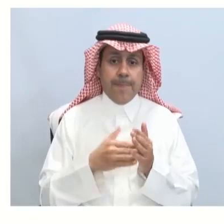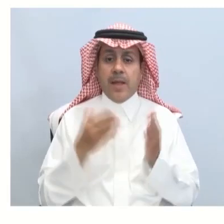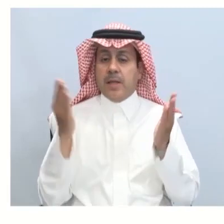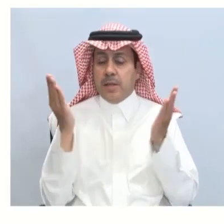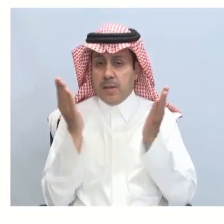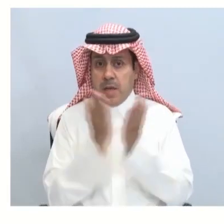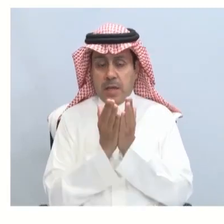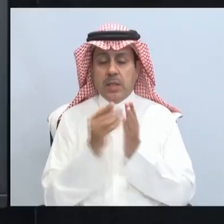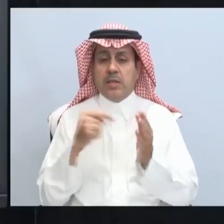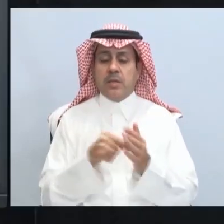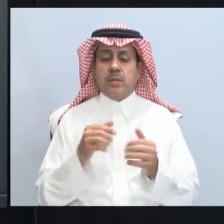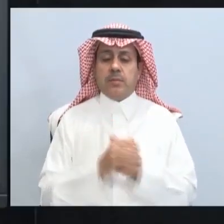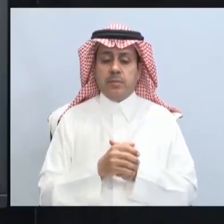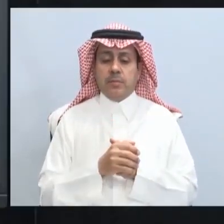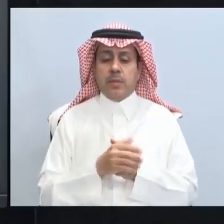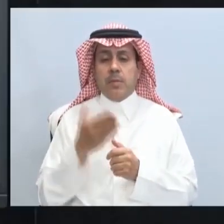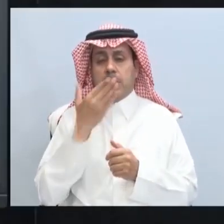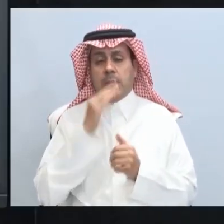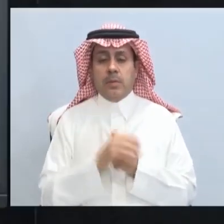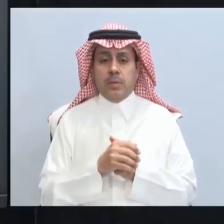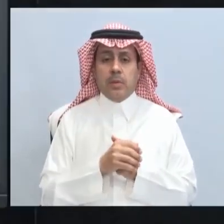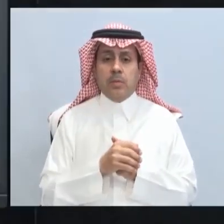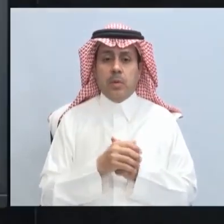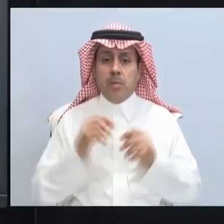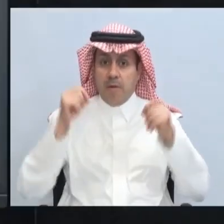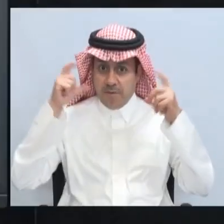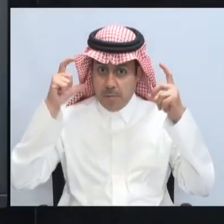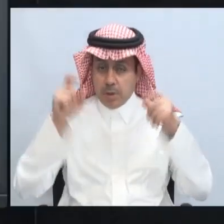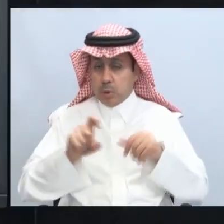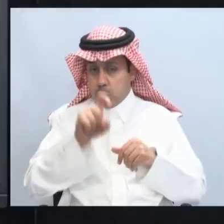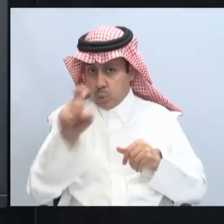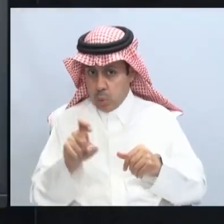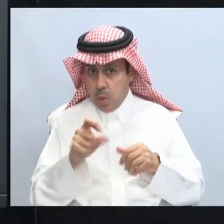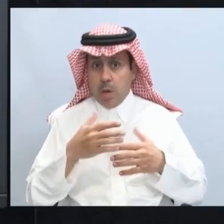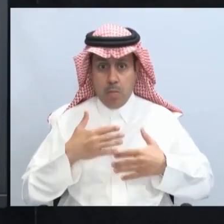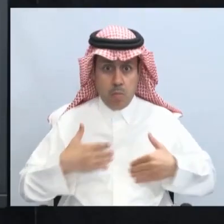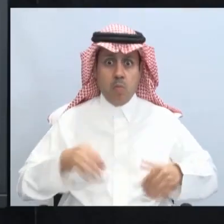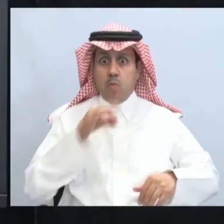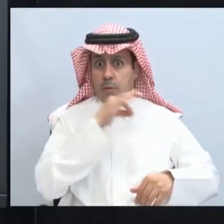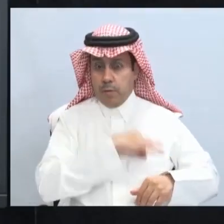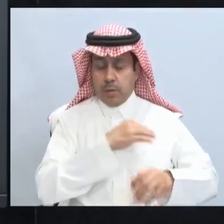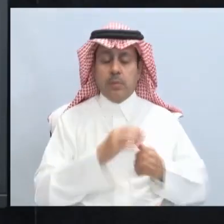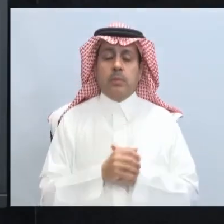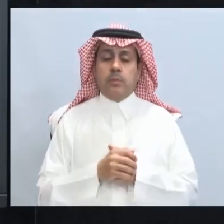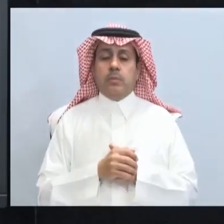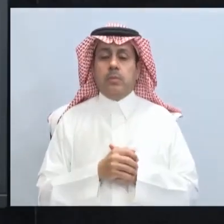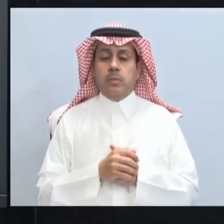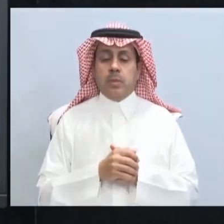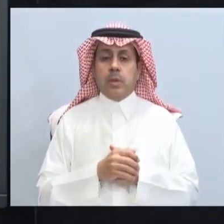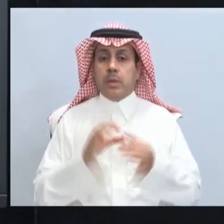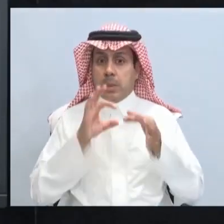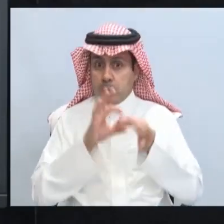ك ختام درسنا بحمد الله تعالى بعد ان وقفت واياكم على اسئله ممتعه وتراءت نافعه